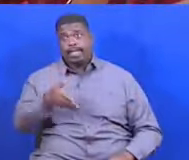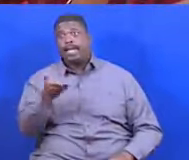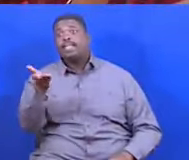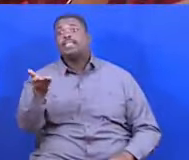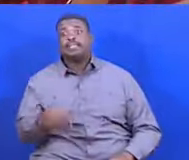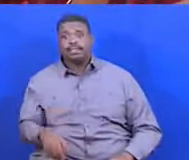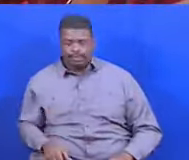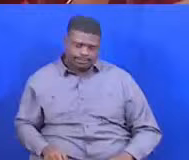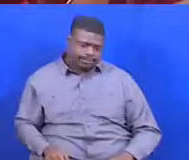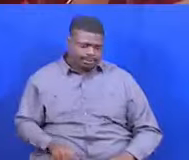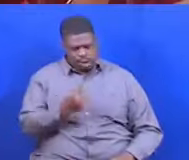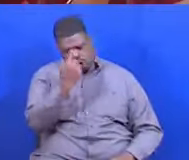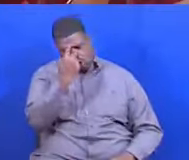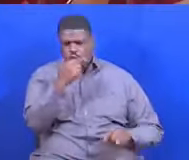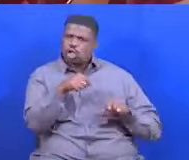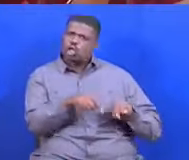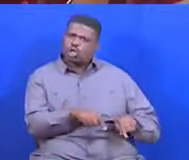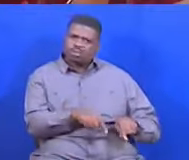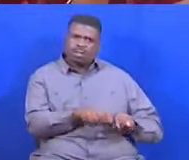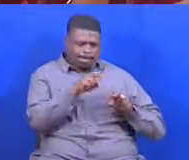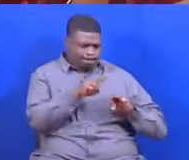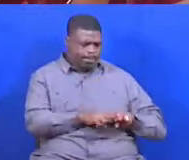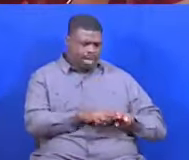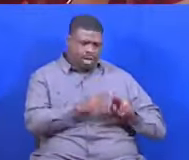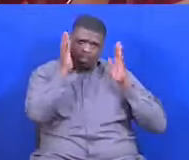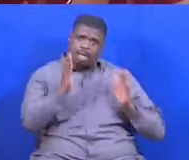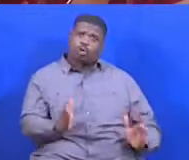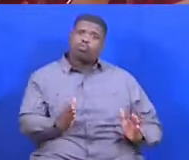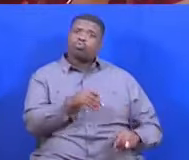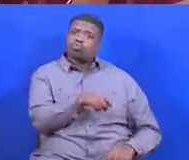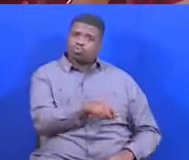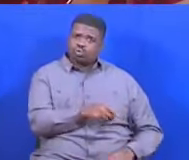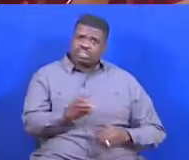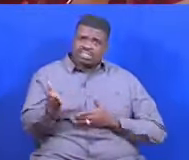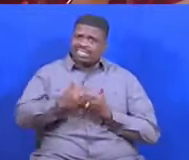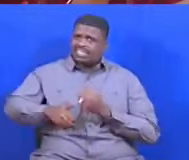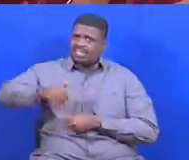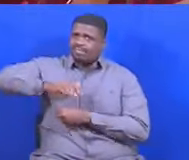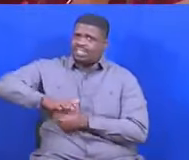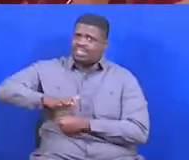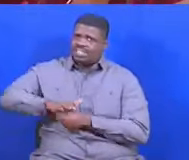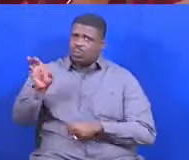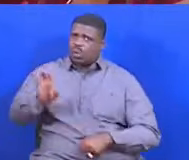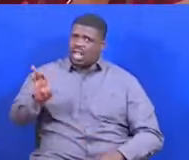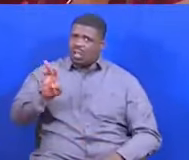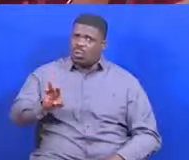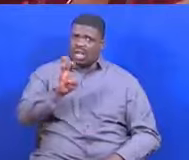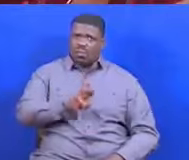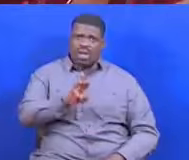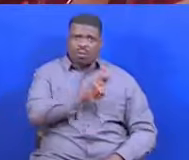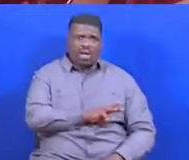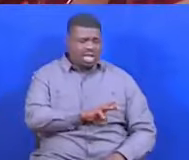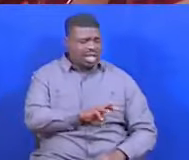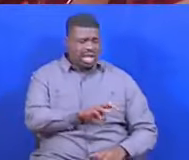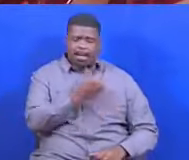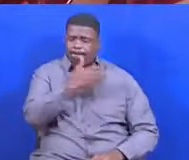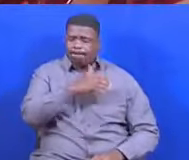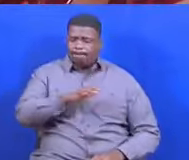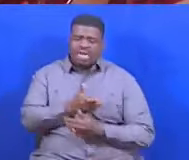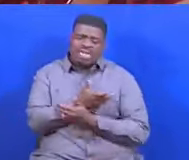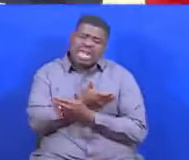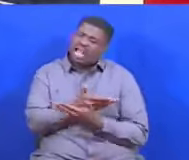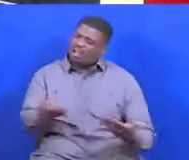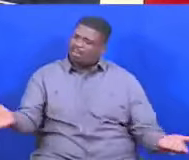Kwa kuwa Dodoma ni makao makuu na kuna maeneo mengi ya wilaya za Dodoma hakuna maji,